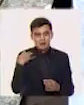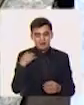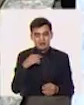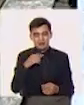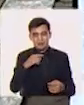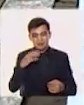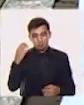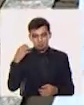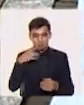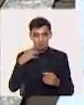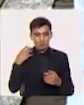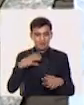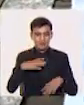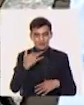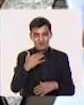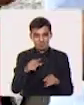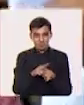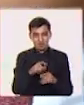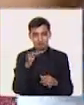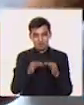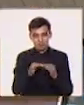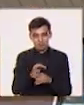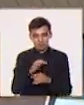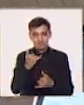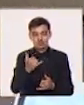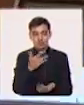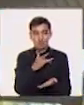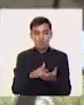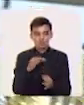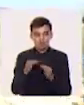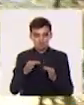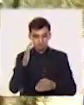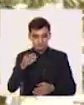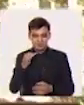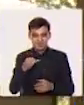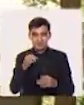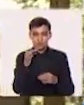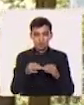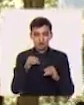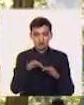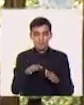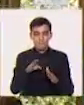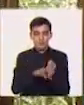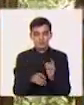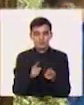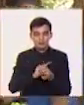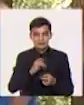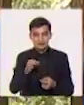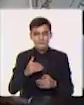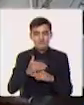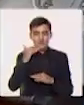аудан аралық соттан кейін енді қалалық сотқа шағым түсіріп отыр. Бұл жолы да соттың шешімі еш өзгеріссіз қалса, жоғары сотқа